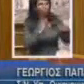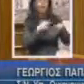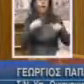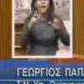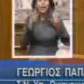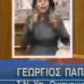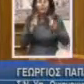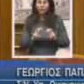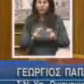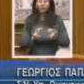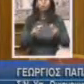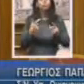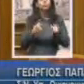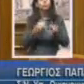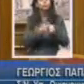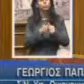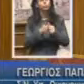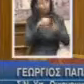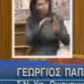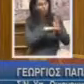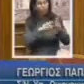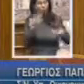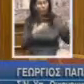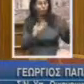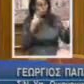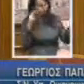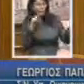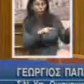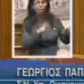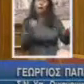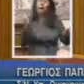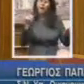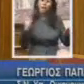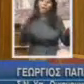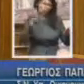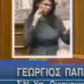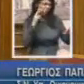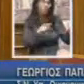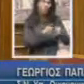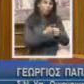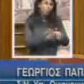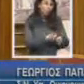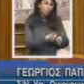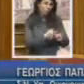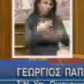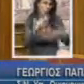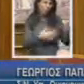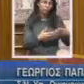ελεγκτών εκτέλεσης του προϋπολογισμού και των δαπανών στο πρότυπο αντίστοιχων άλλων χωρών. Κυρίες και κύριοι